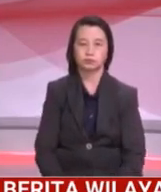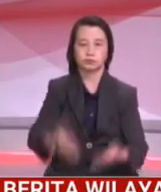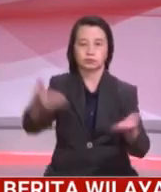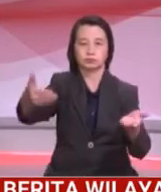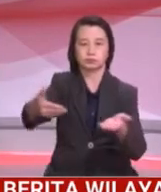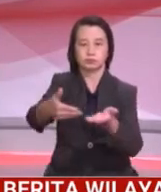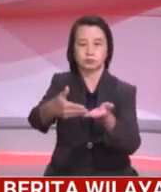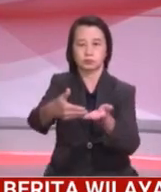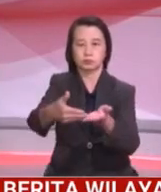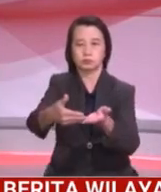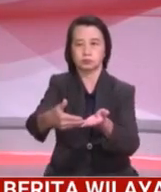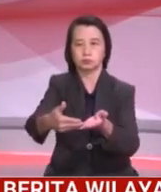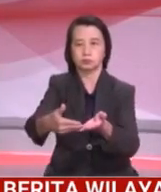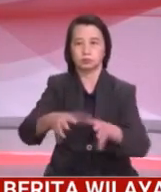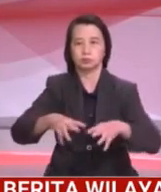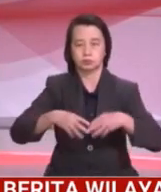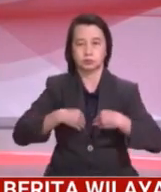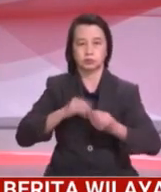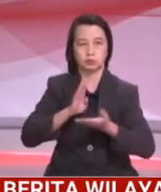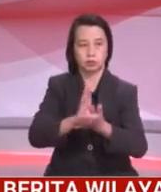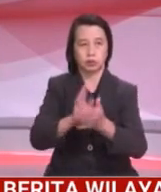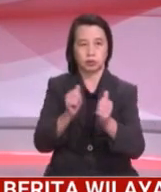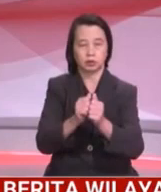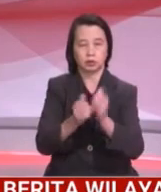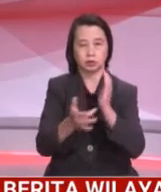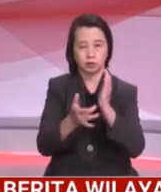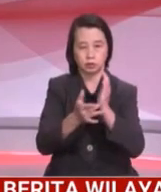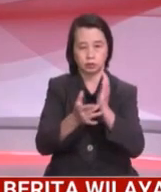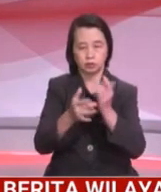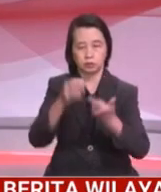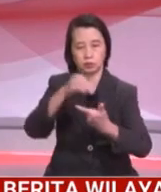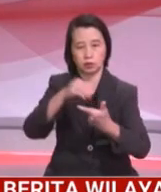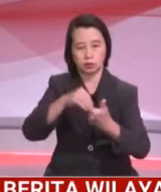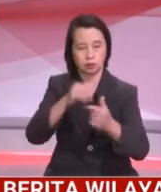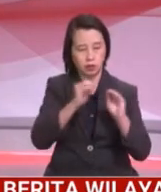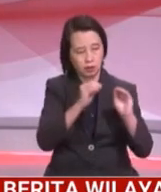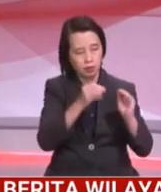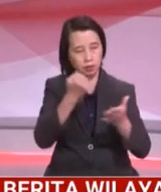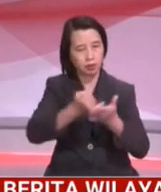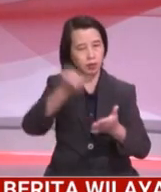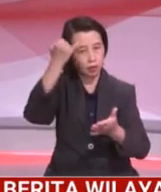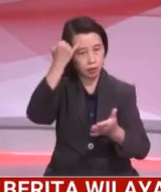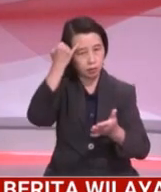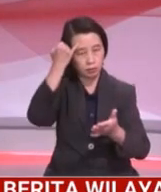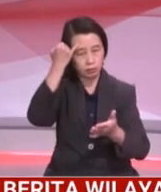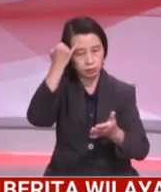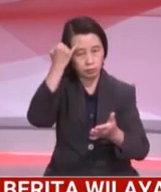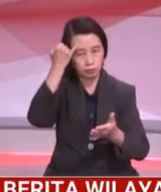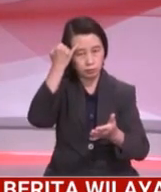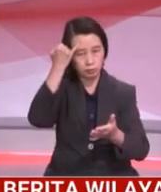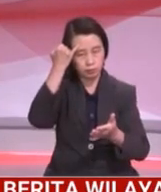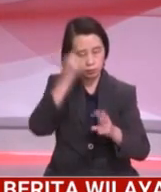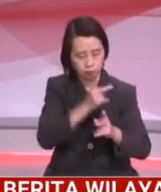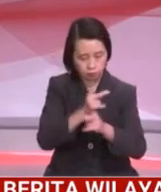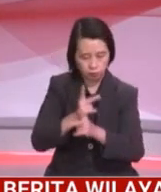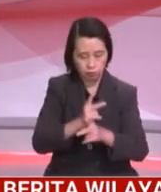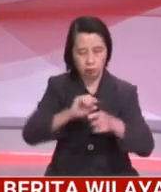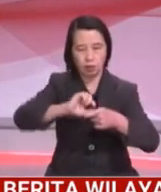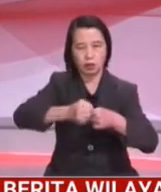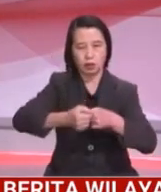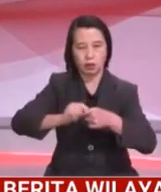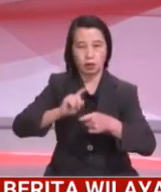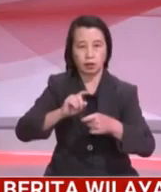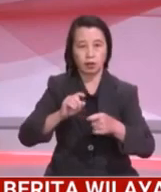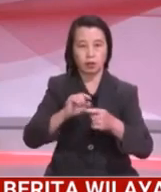Memperkenalkan penerima-penerima bantuan ini dengan teknologi ataupun ilmu ataupun kemahiran penternakan udang air